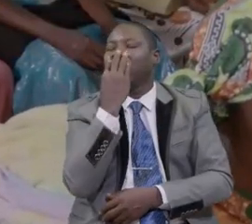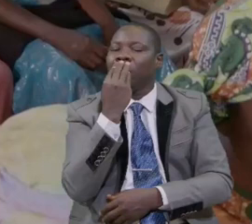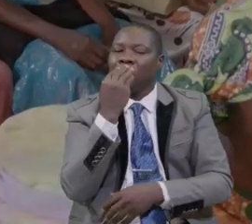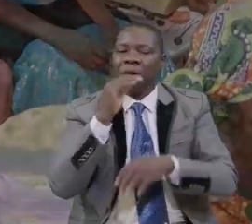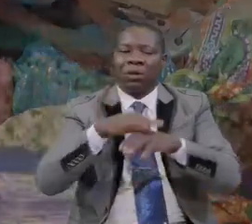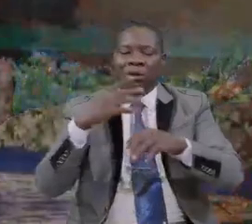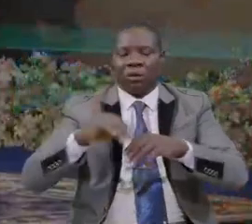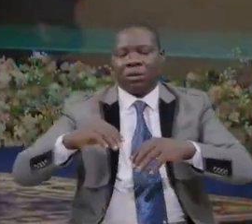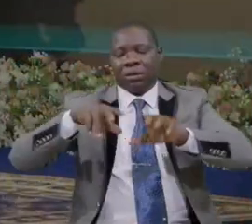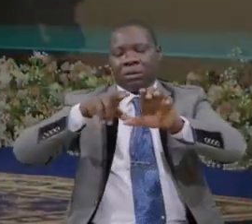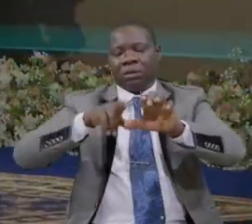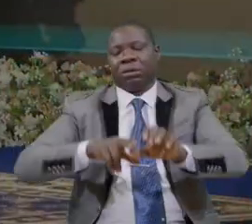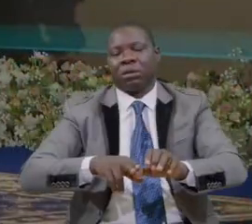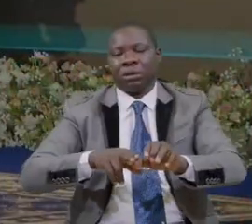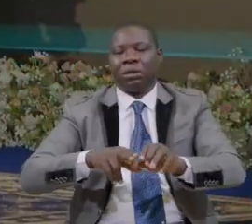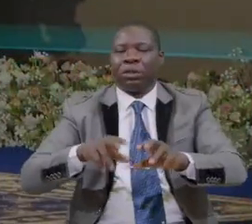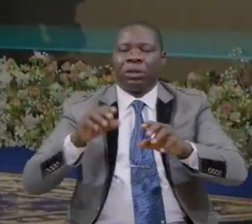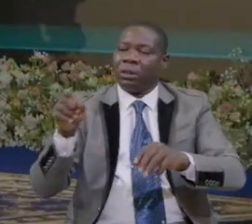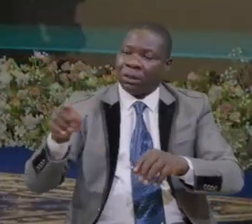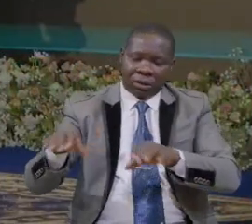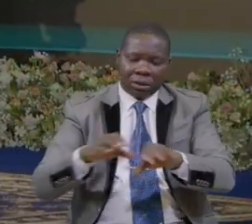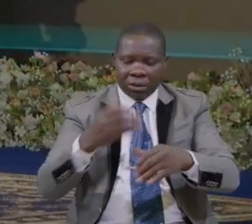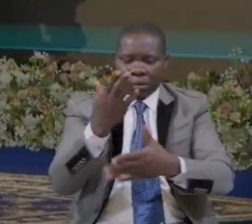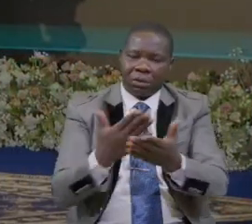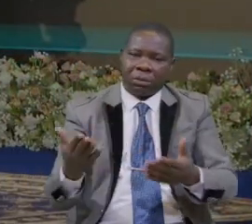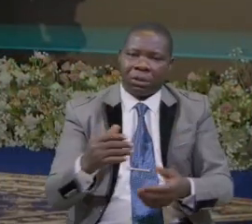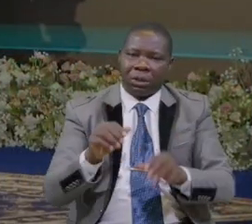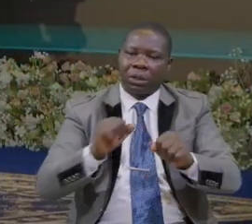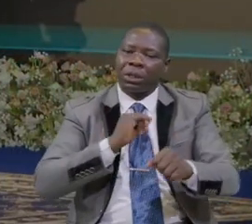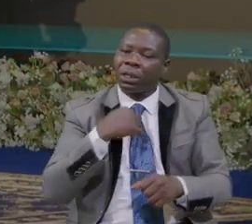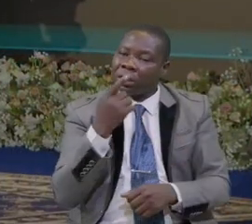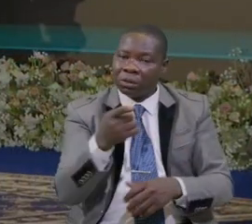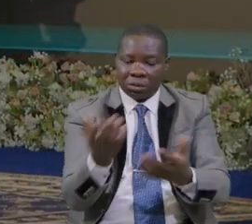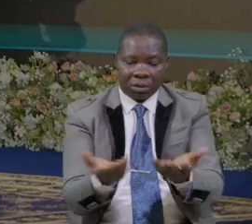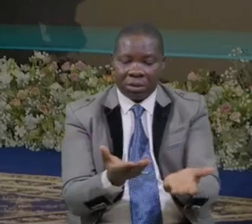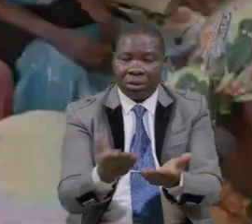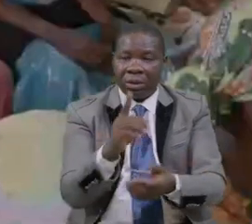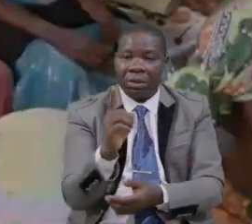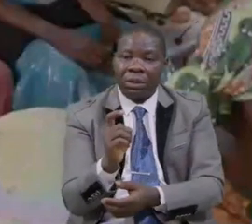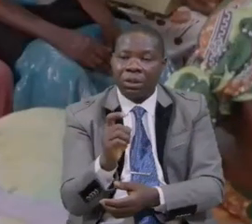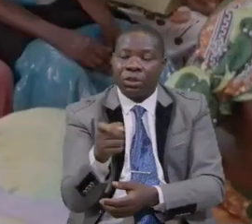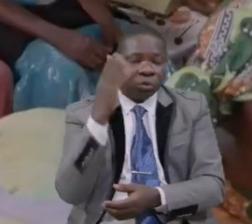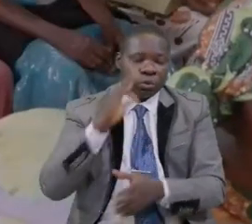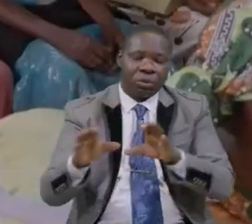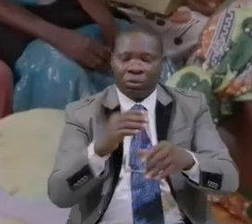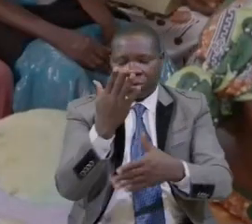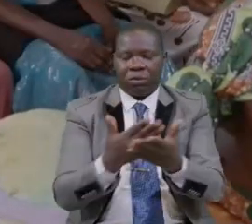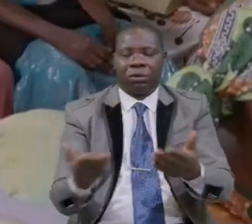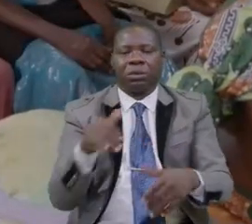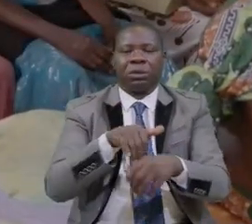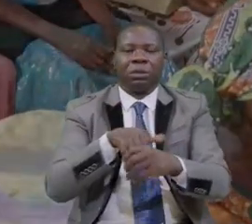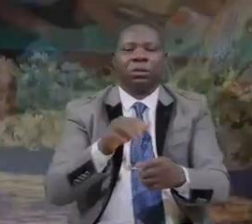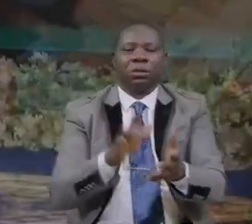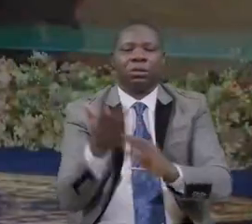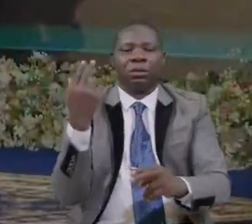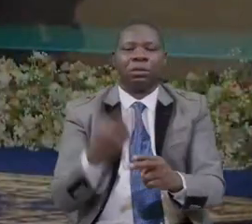un fauteuil. Il a fait quelque chose. Est-ce que je te dis ici, tu feras quelque chose.